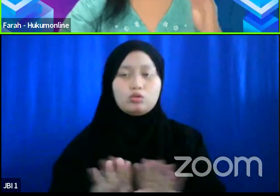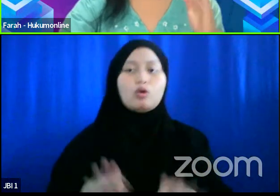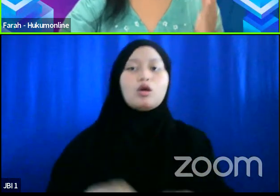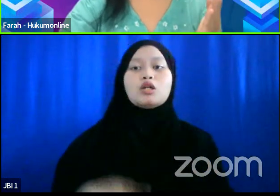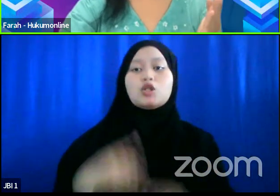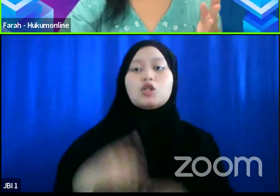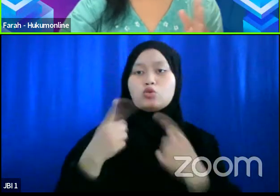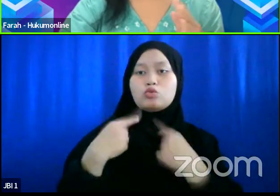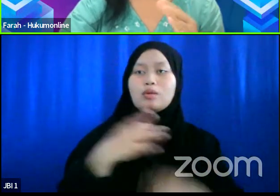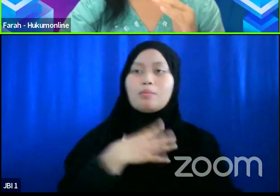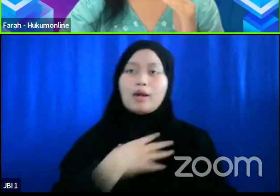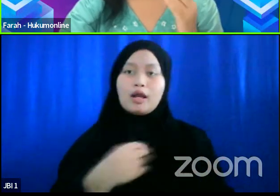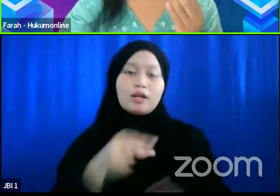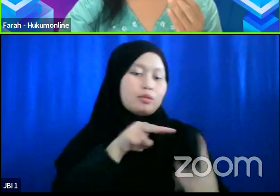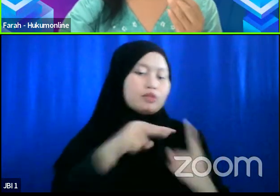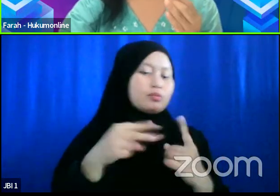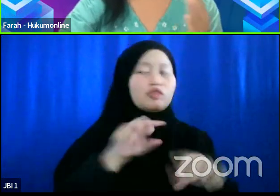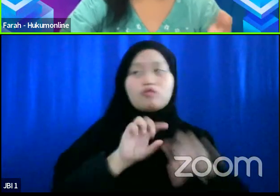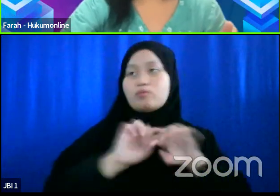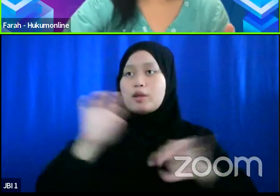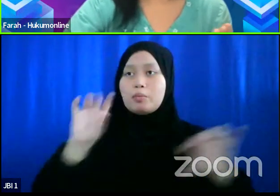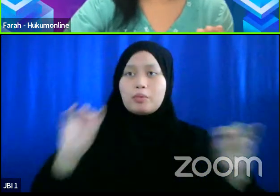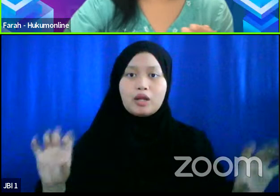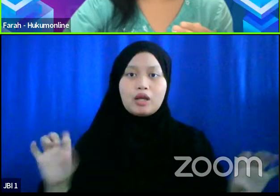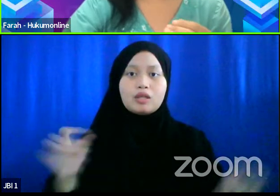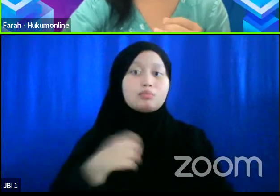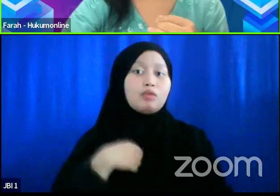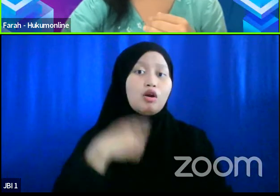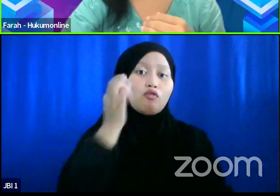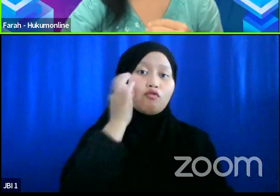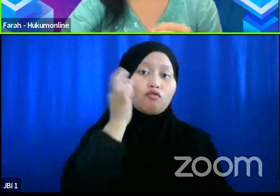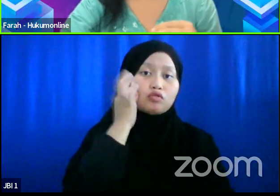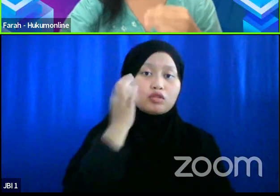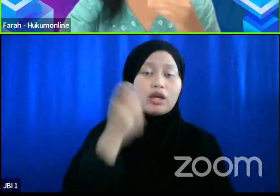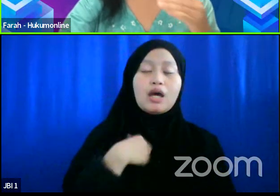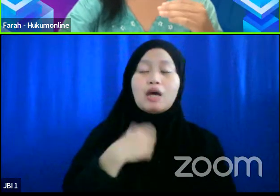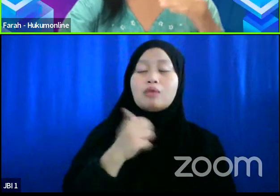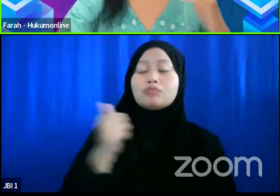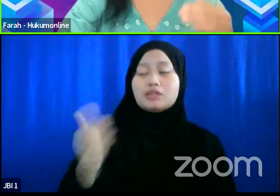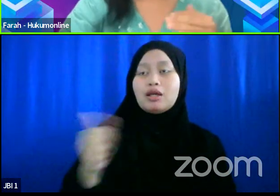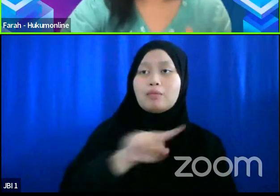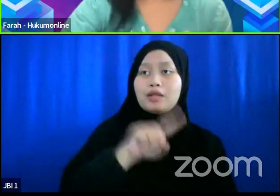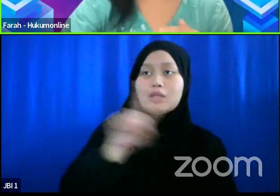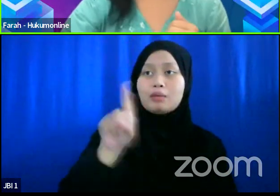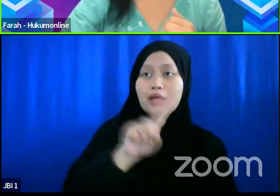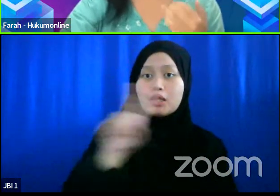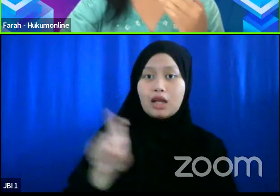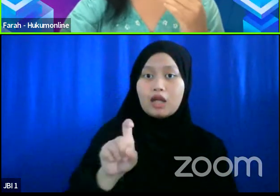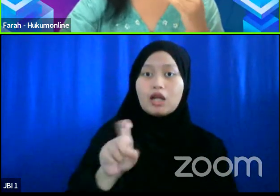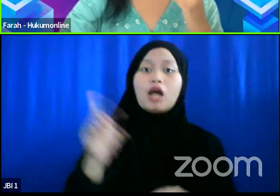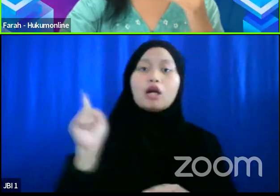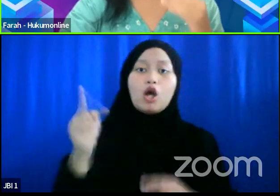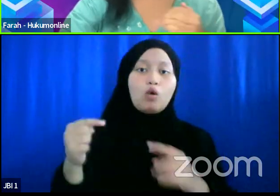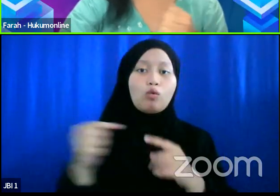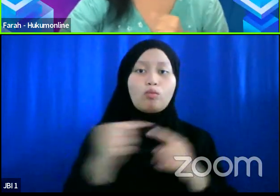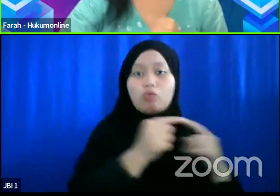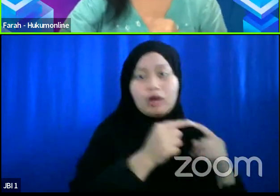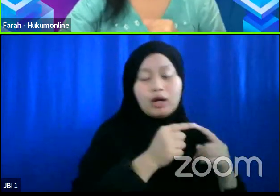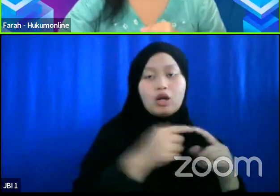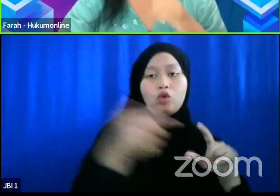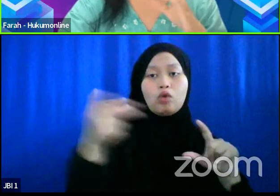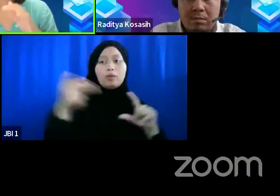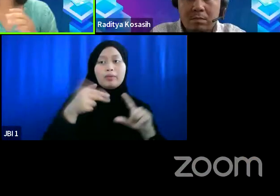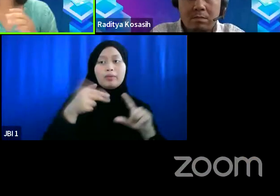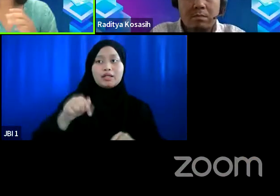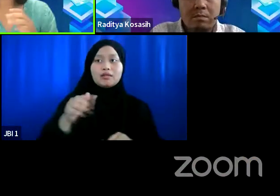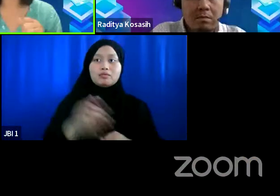dengan perspektif yang berbeda Yang maaf saya hanya bisa menanyakan pertanyaan-pertanyaan yang relevan di webinar